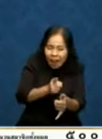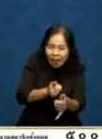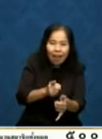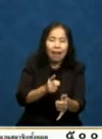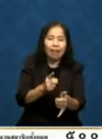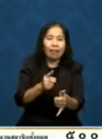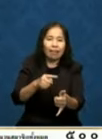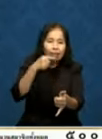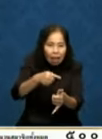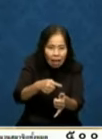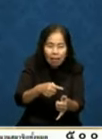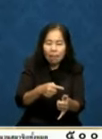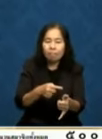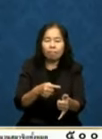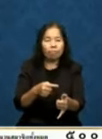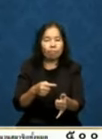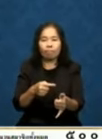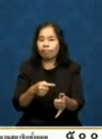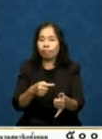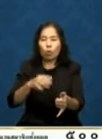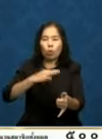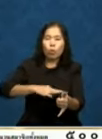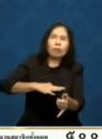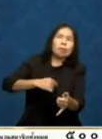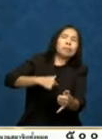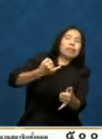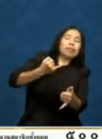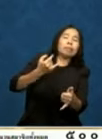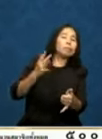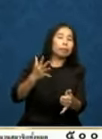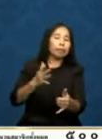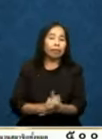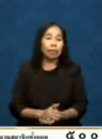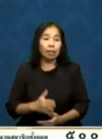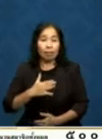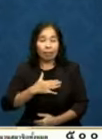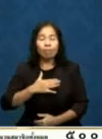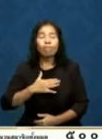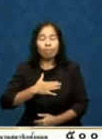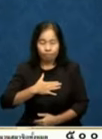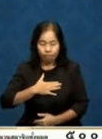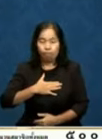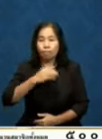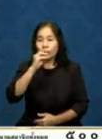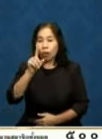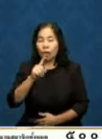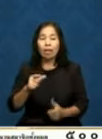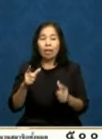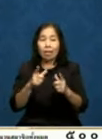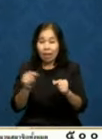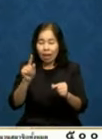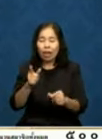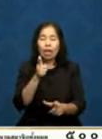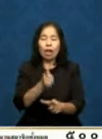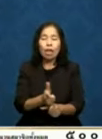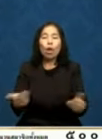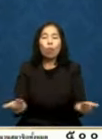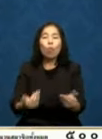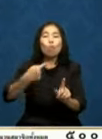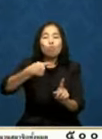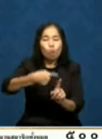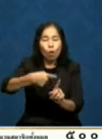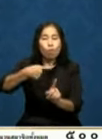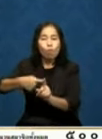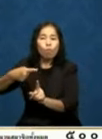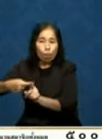มันทำให้เขาจะต้องรู้สึกถูกด้อยค่าหรืออย่างไรก็ตามดิฉันยังเป็นคนหนึ่งที่ยืนยันเรื่องการเลี้ยงลูกเชิงบวกหรือ